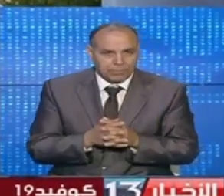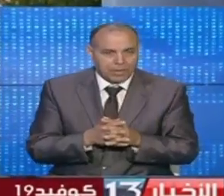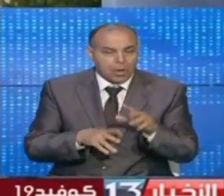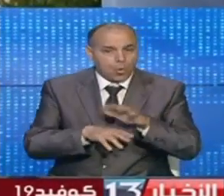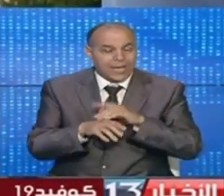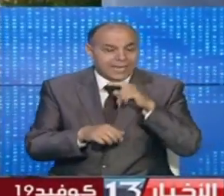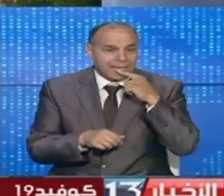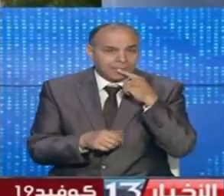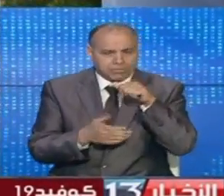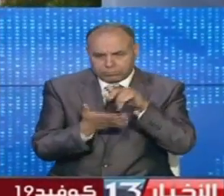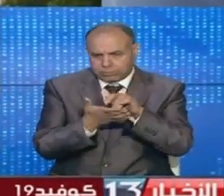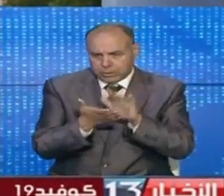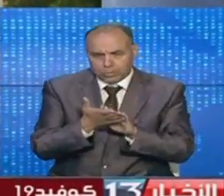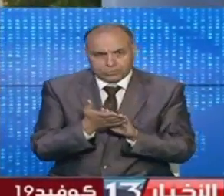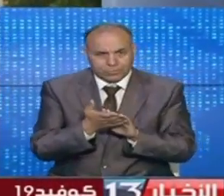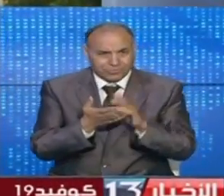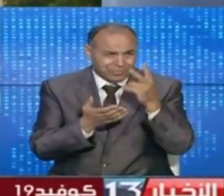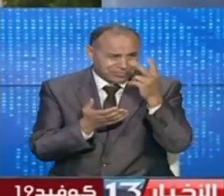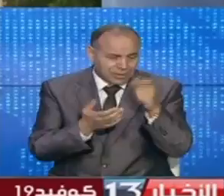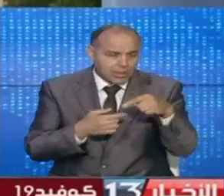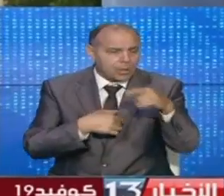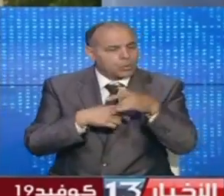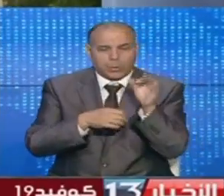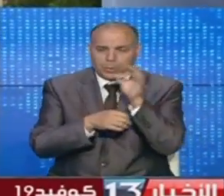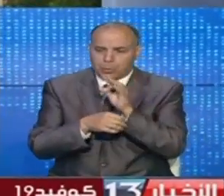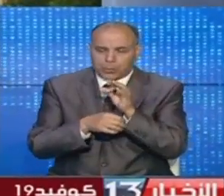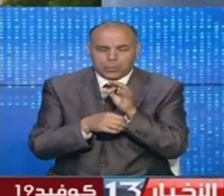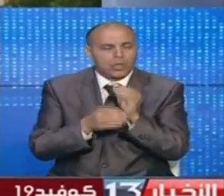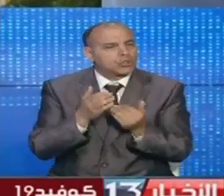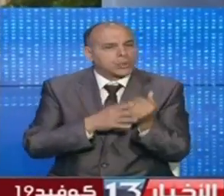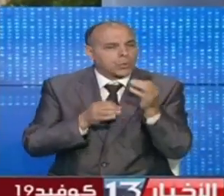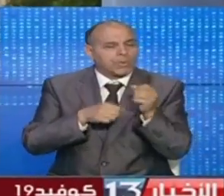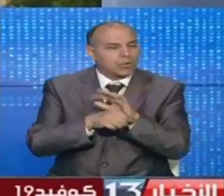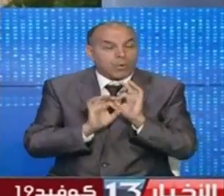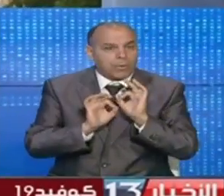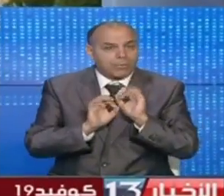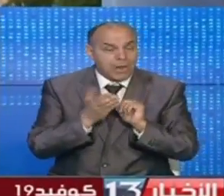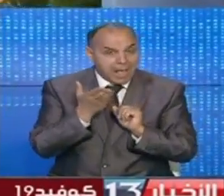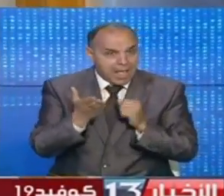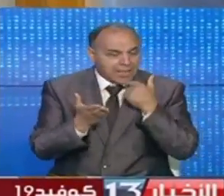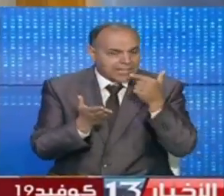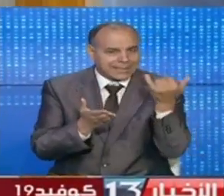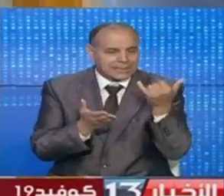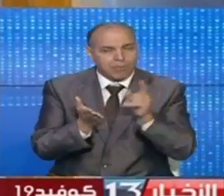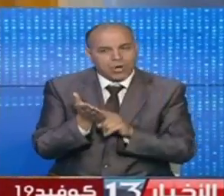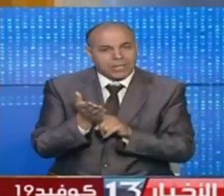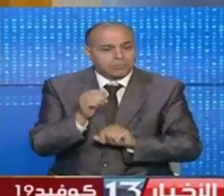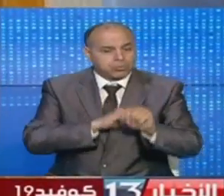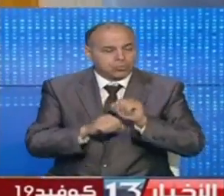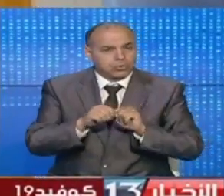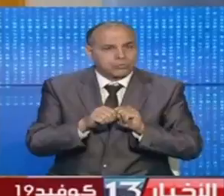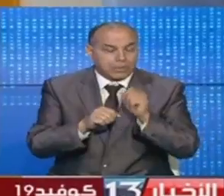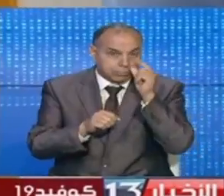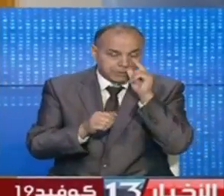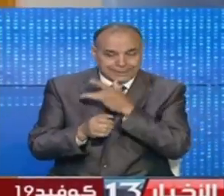ولاية قابس لم تسجل لليوم 30 على التوالي أي إصابة جديدة بفيروس كورونا حسب ما أكده منسق خلية